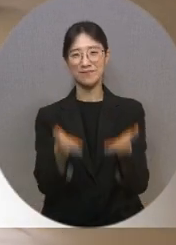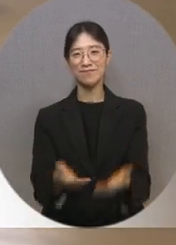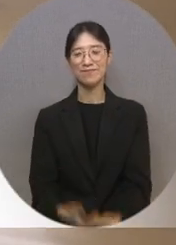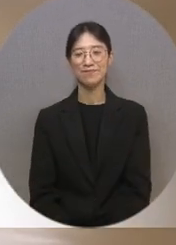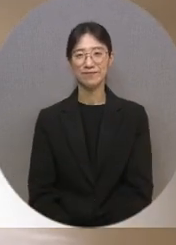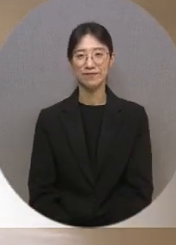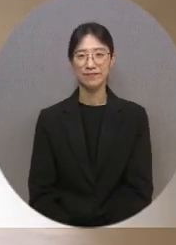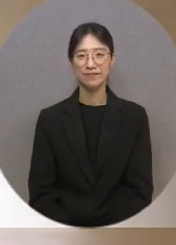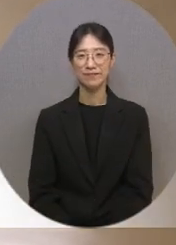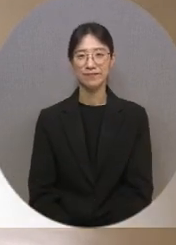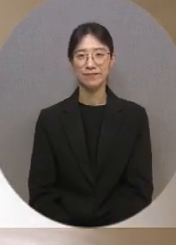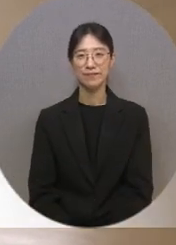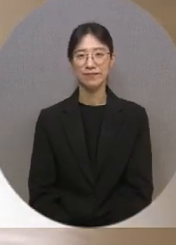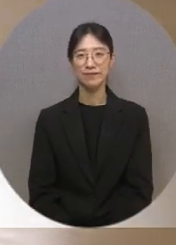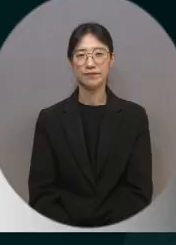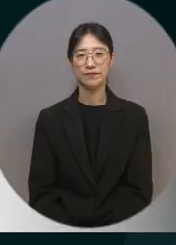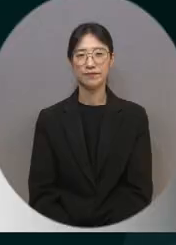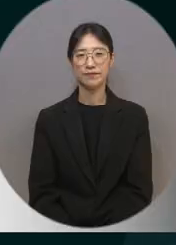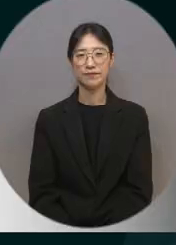있습니다.